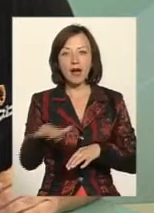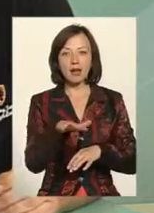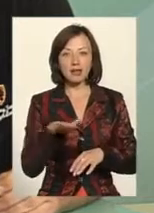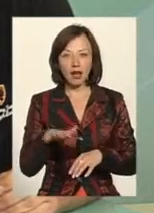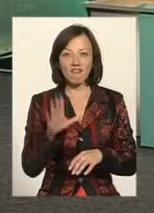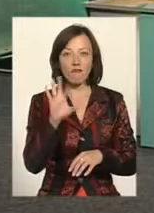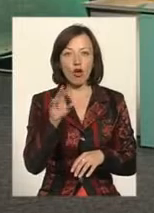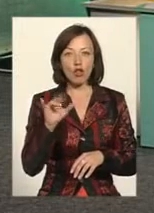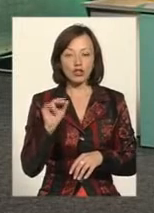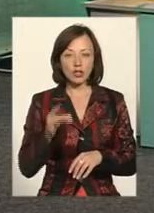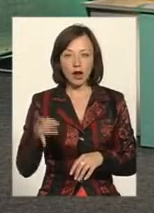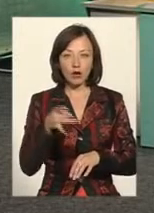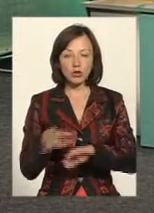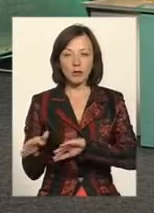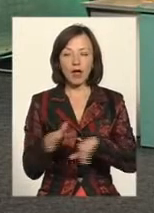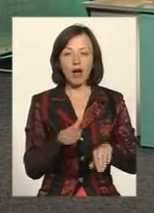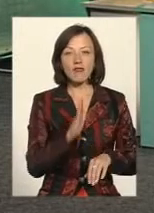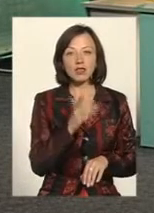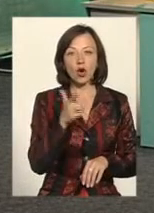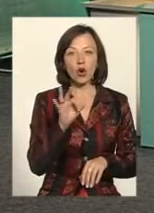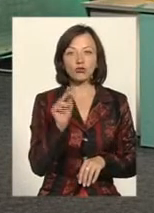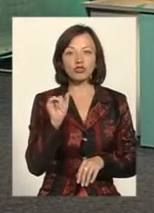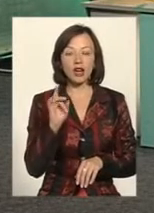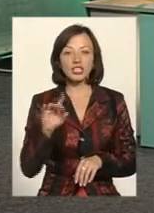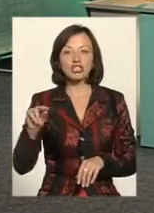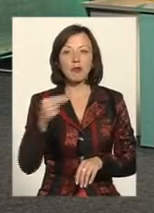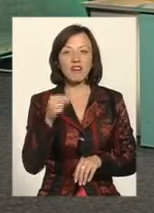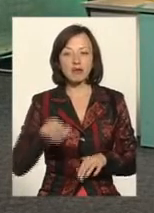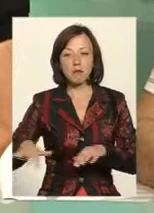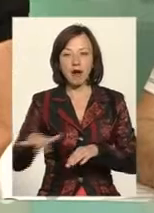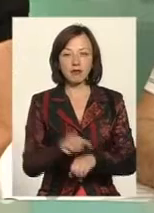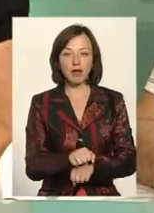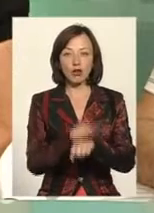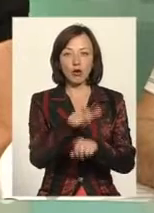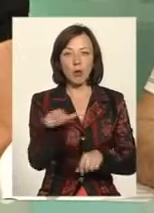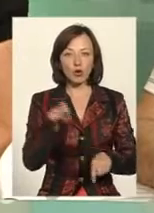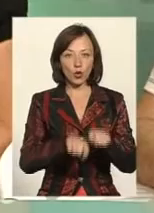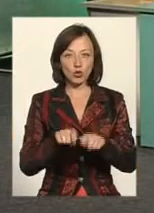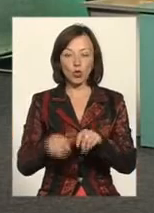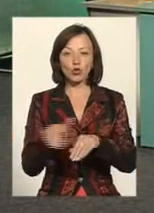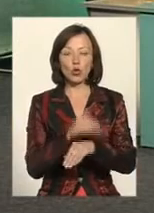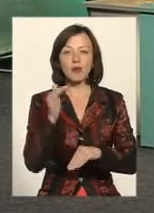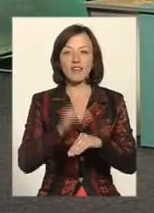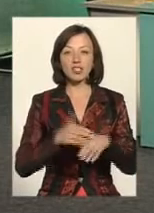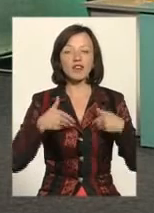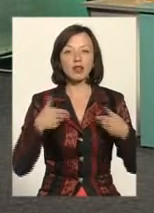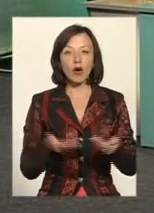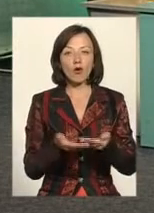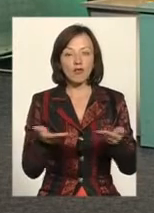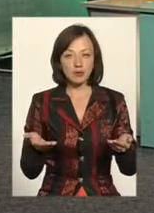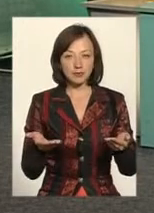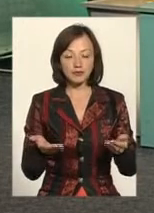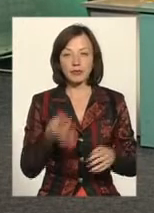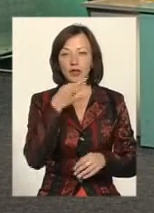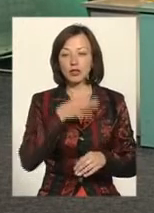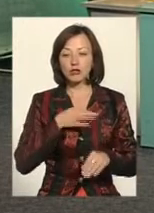вітаю. І Василь Гончар, голова ГО Чемеровецький Майдан громадського контролю. Добрий вечір. Вітаю. Пане Аліме, у